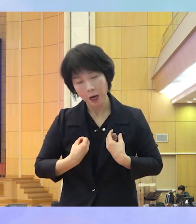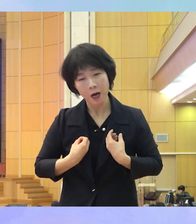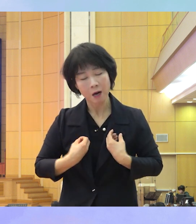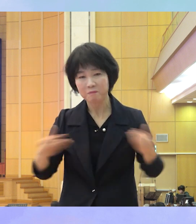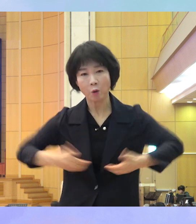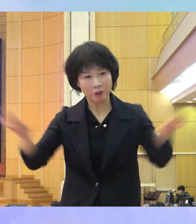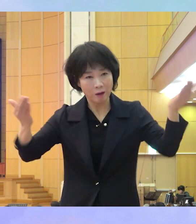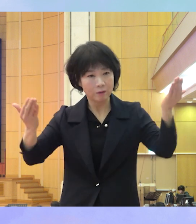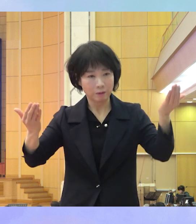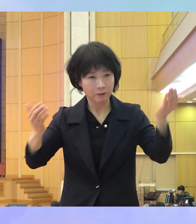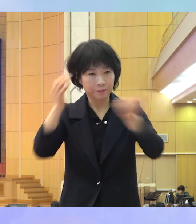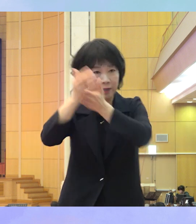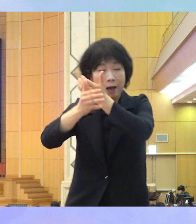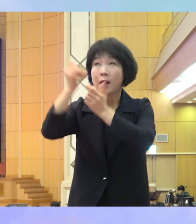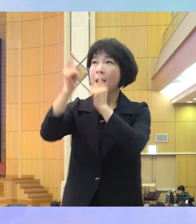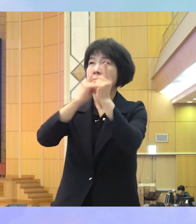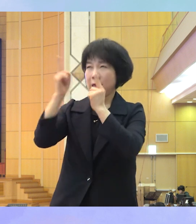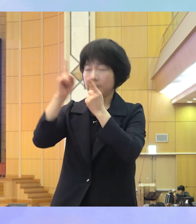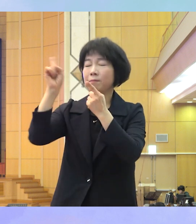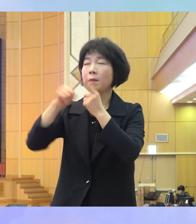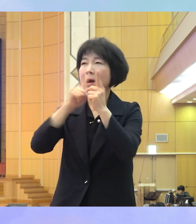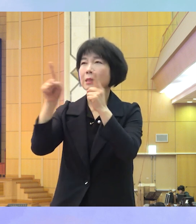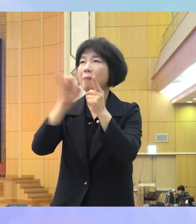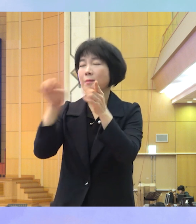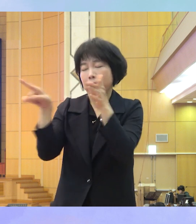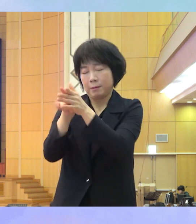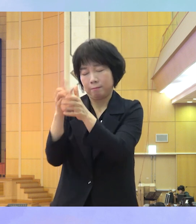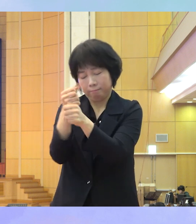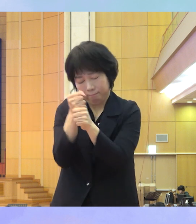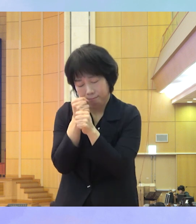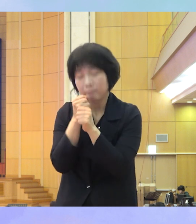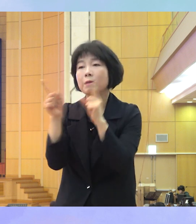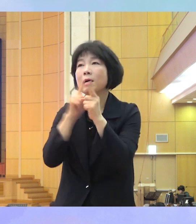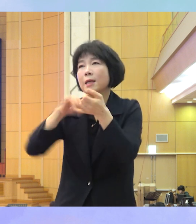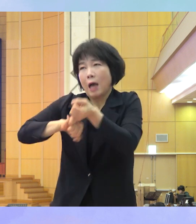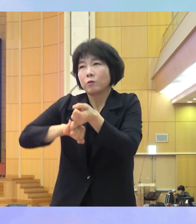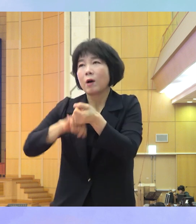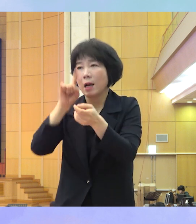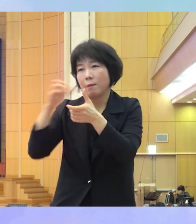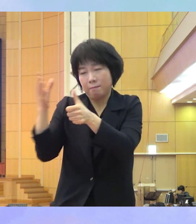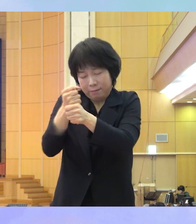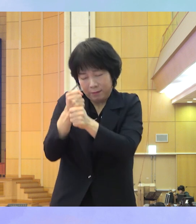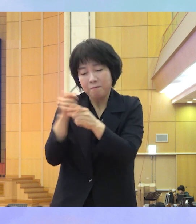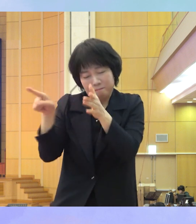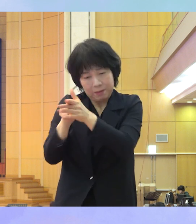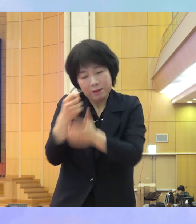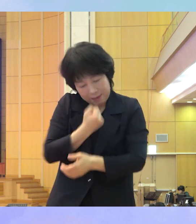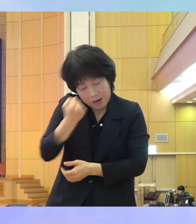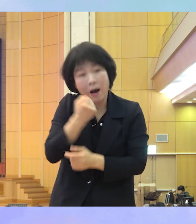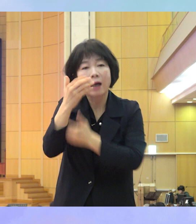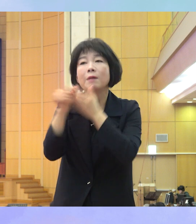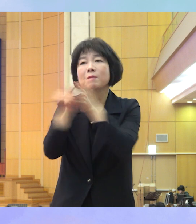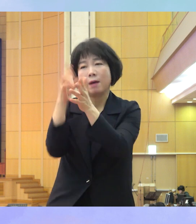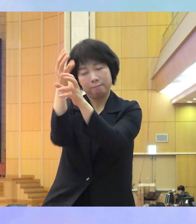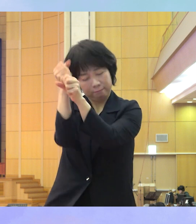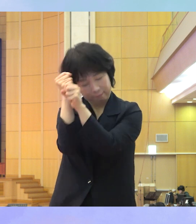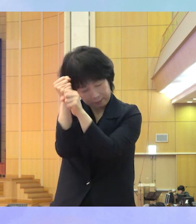그러하지 아니하고 하나님의 말씀만 믿고 하나님의 약속만 믿고 하나님만